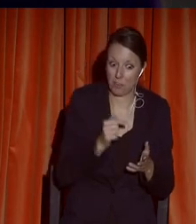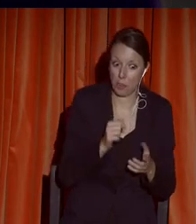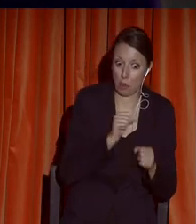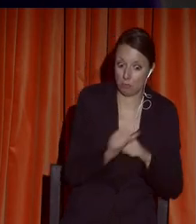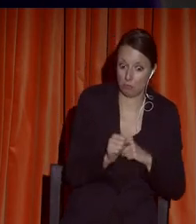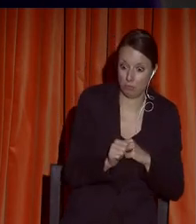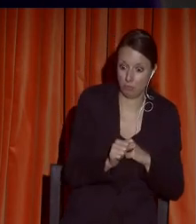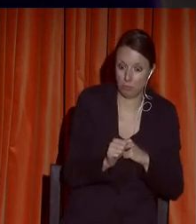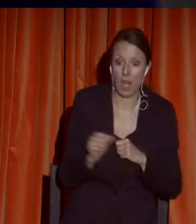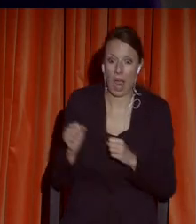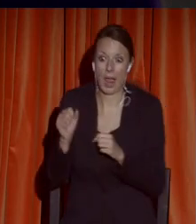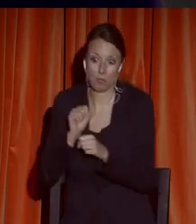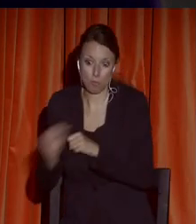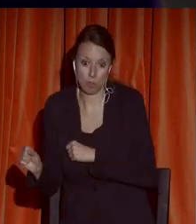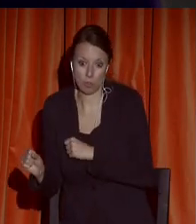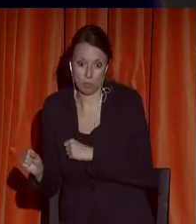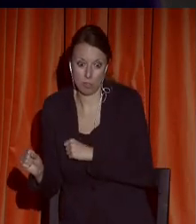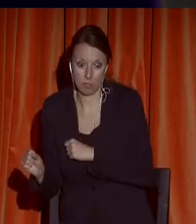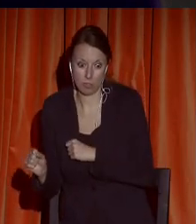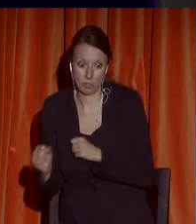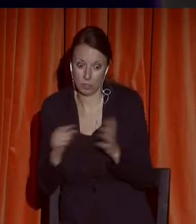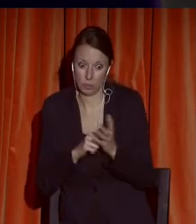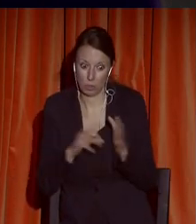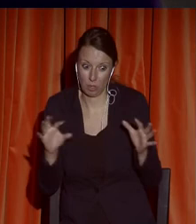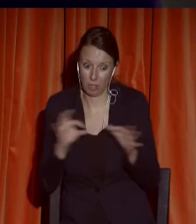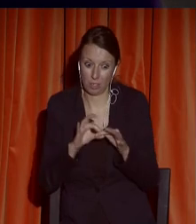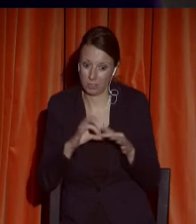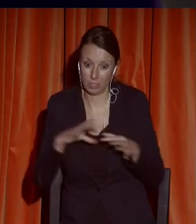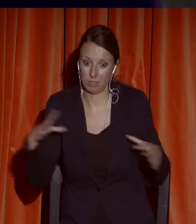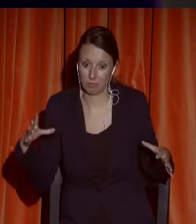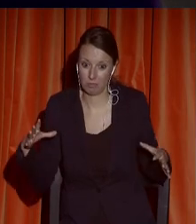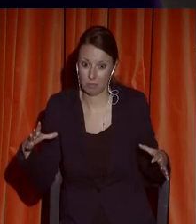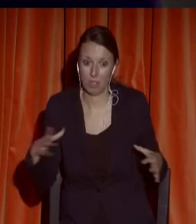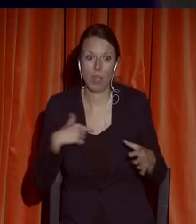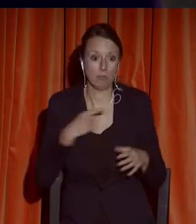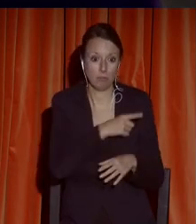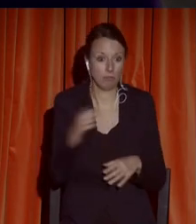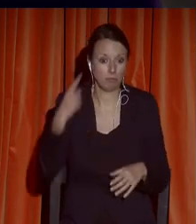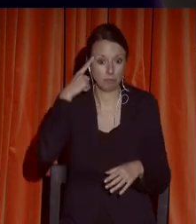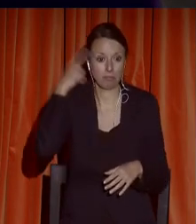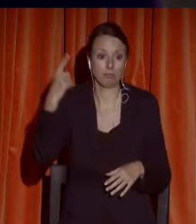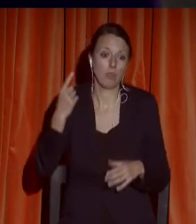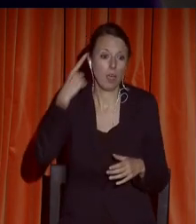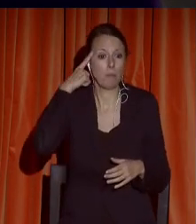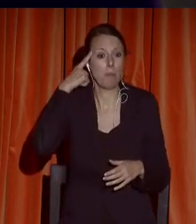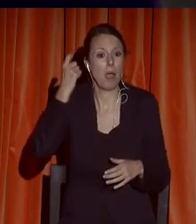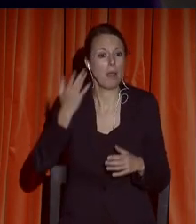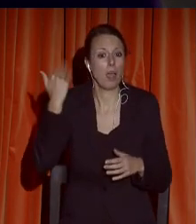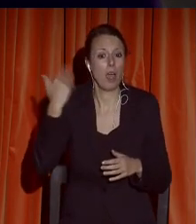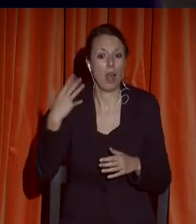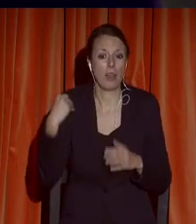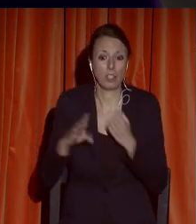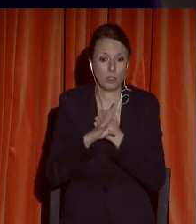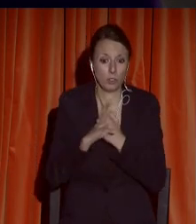Co więcej, jak przypomnimy sobie lata 90., to Polska odgrywała niezwykle aktywną rolę, jeżeli chociażby chodzi o